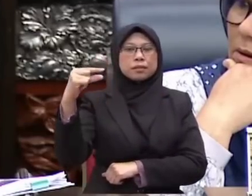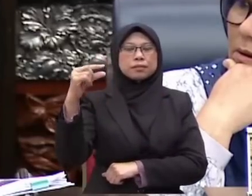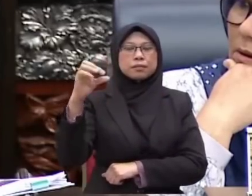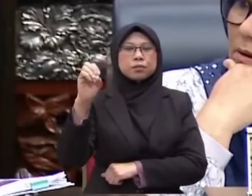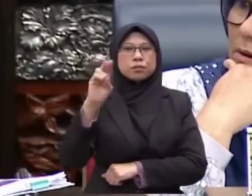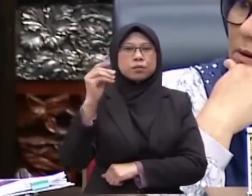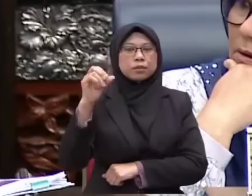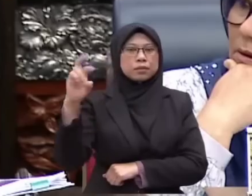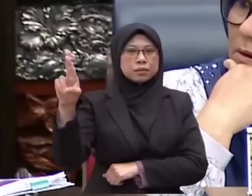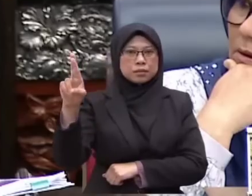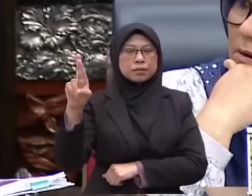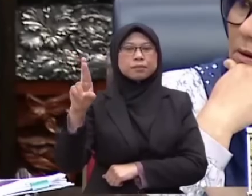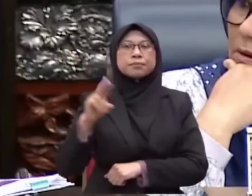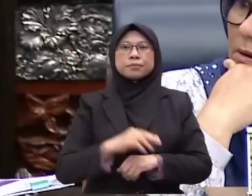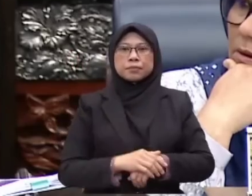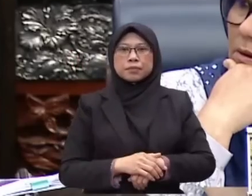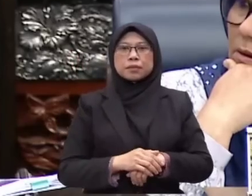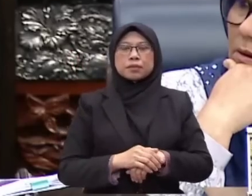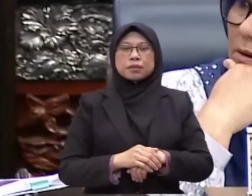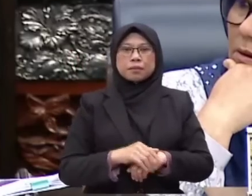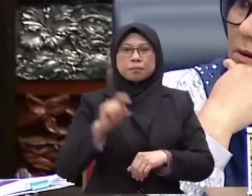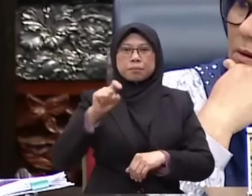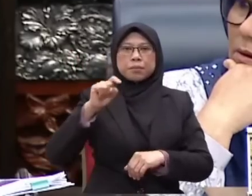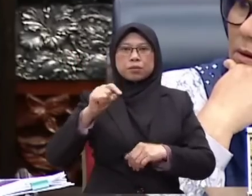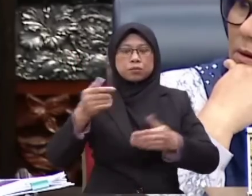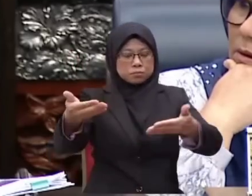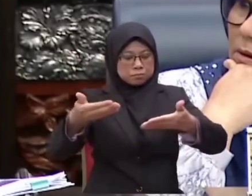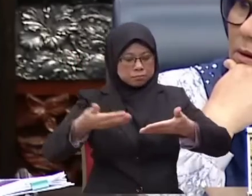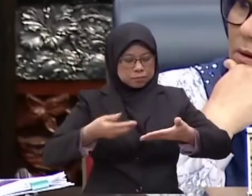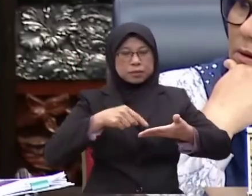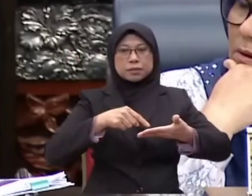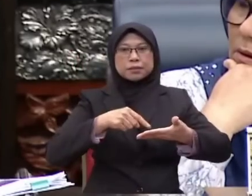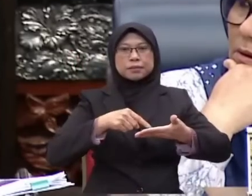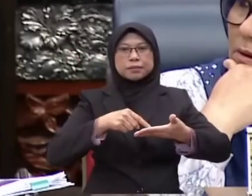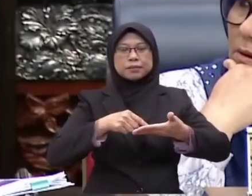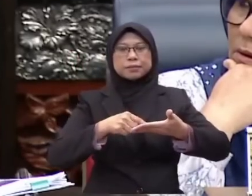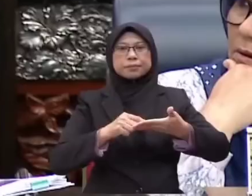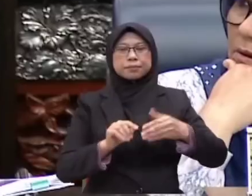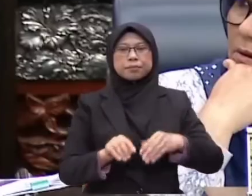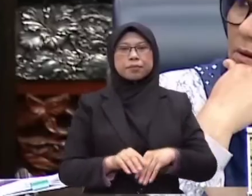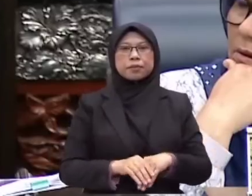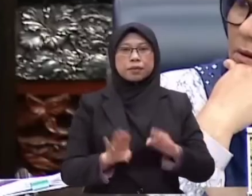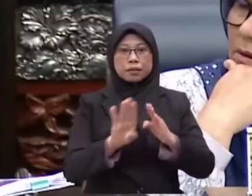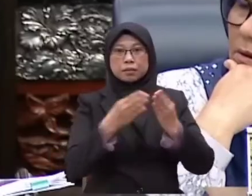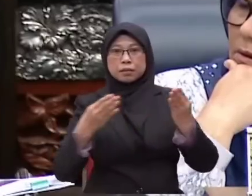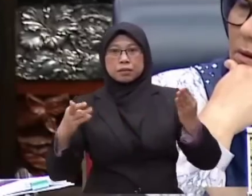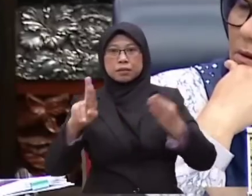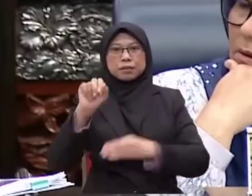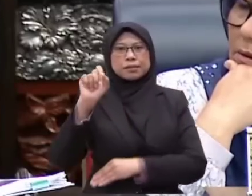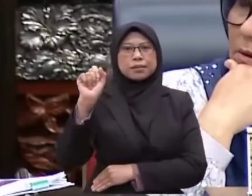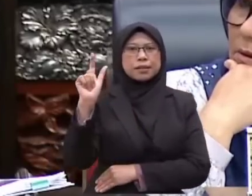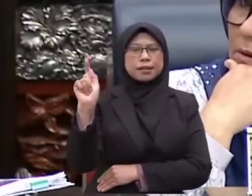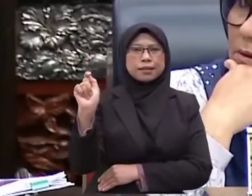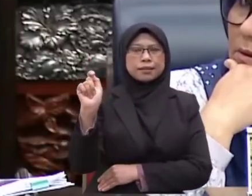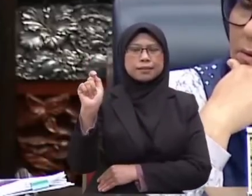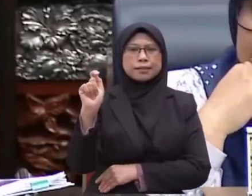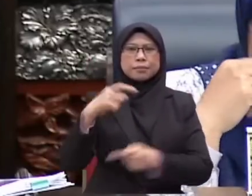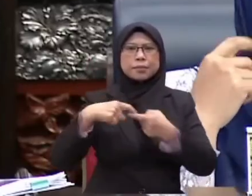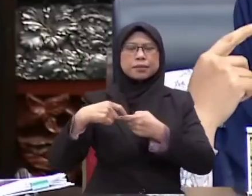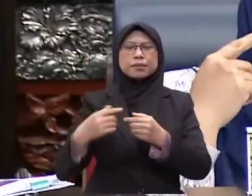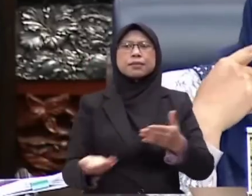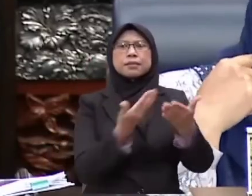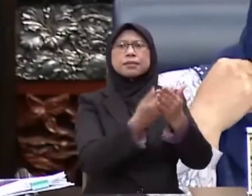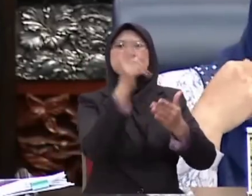risalat mesyuarat perlu dibentangkan di atas meja. Inilah risalatnya. Risalat ni pula berkaitan dengan cadangan.